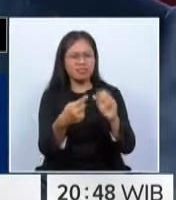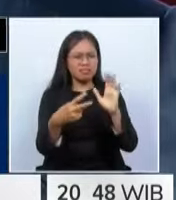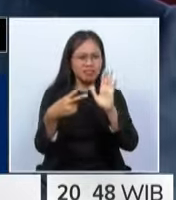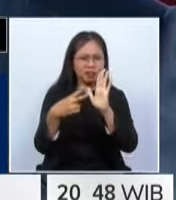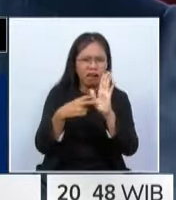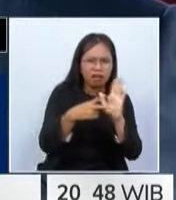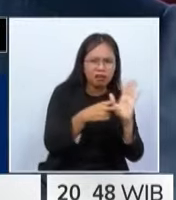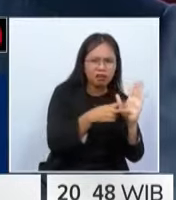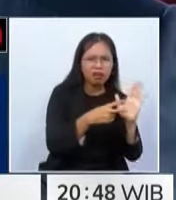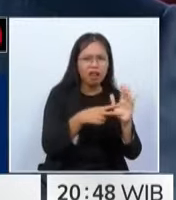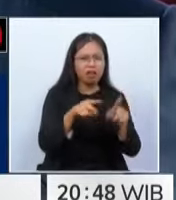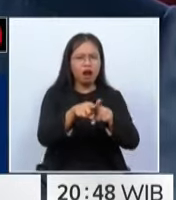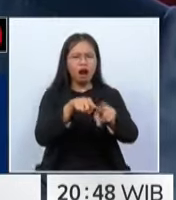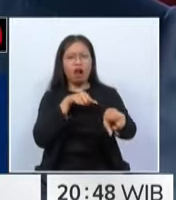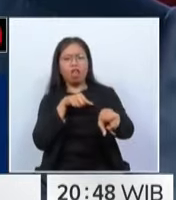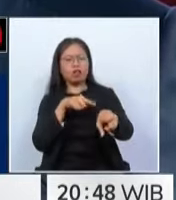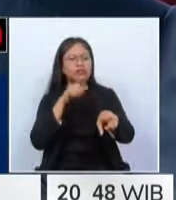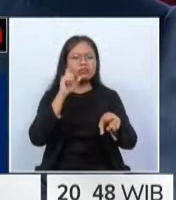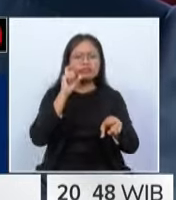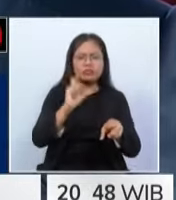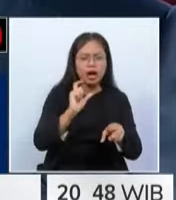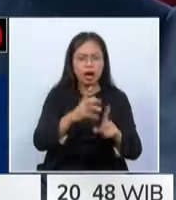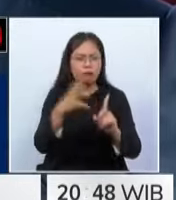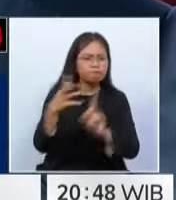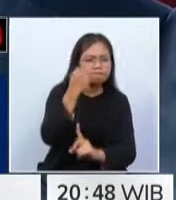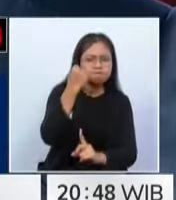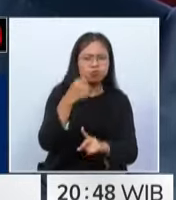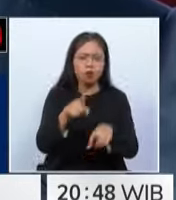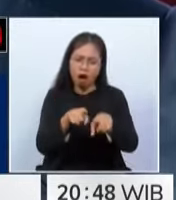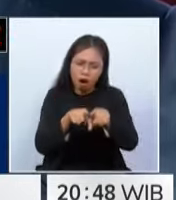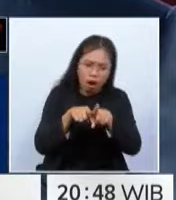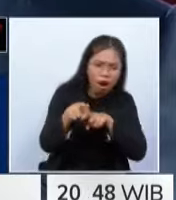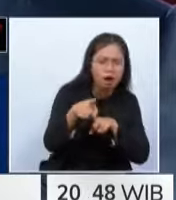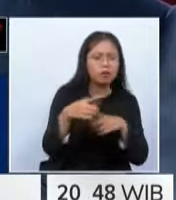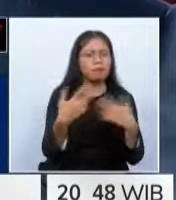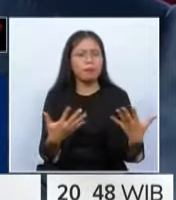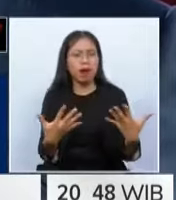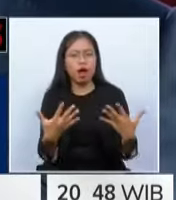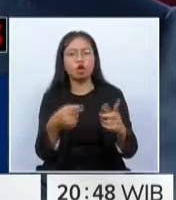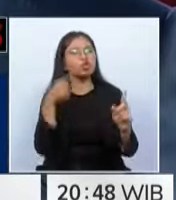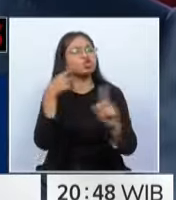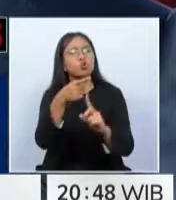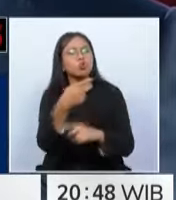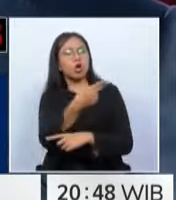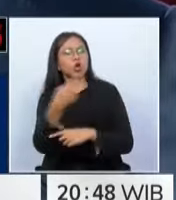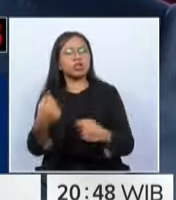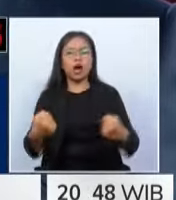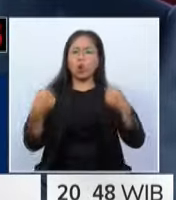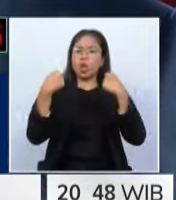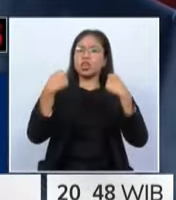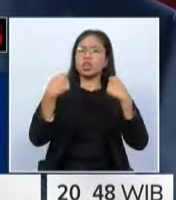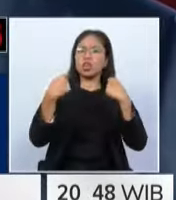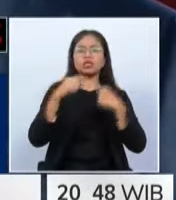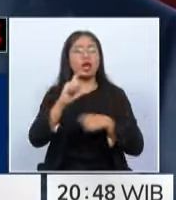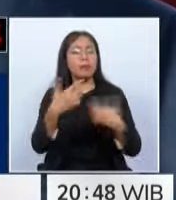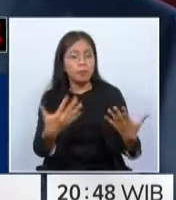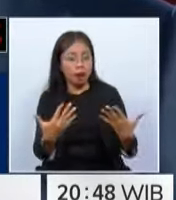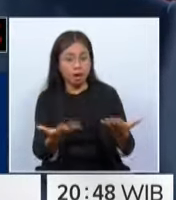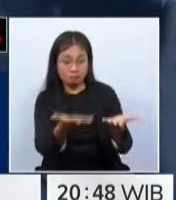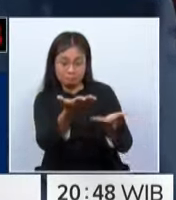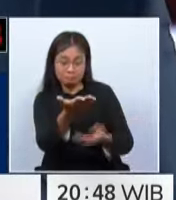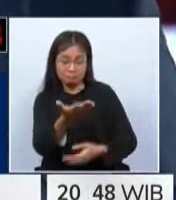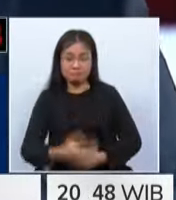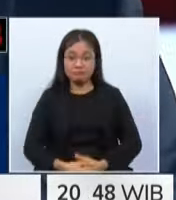kemudian menyelesaikan persoalan-persoalan itu agar pertahanan kita menjadi strong baik masih ada Bapak sedikit